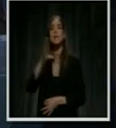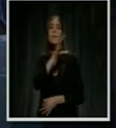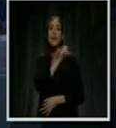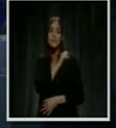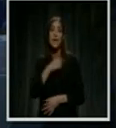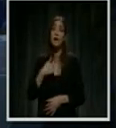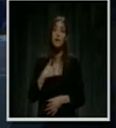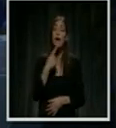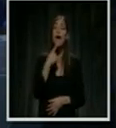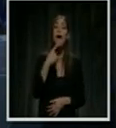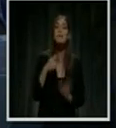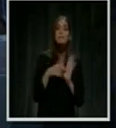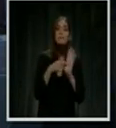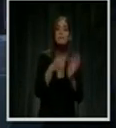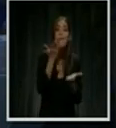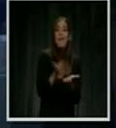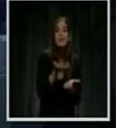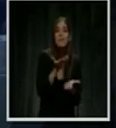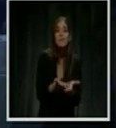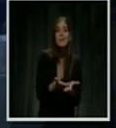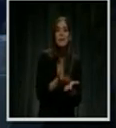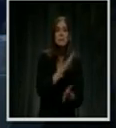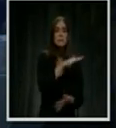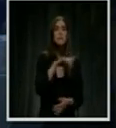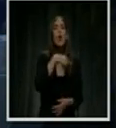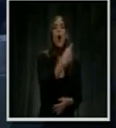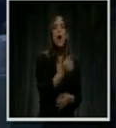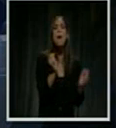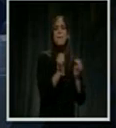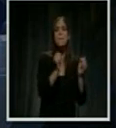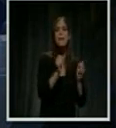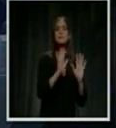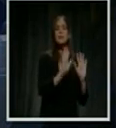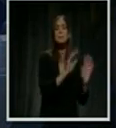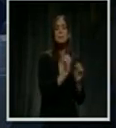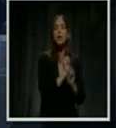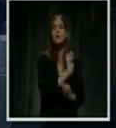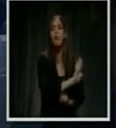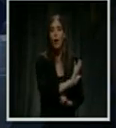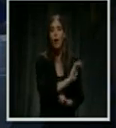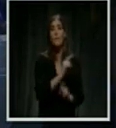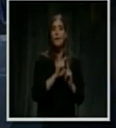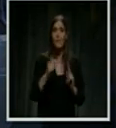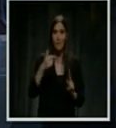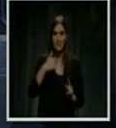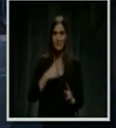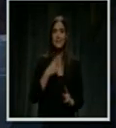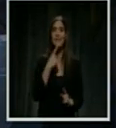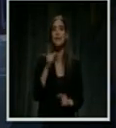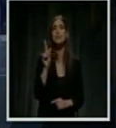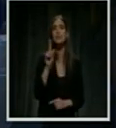fatti. Nħalli ħadd ieħor ibeżza u jivvinta. Però mhux hekk biss. Jekk hemm xi ħadd illi qiegħed